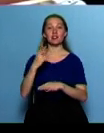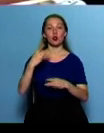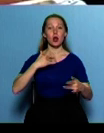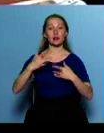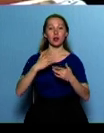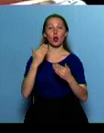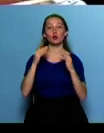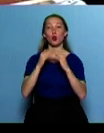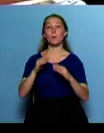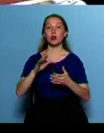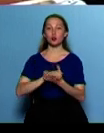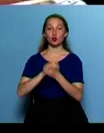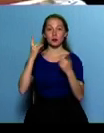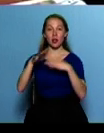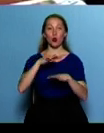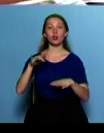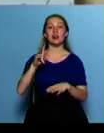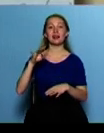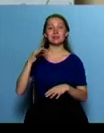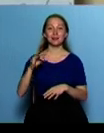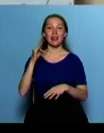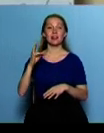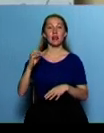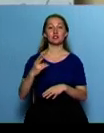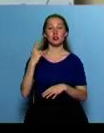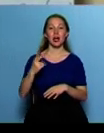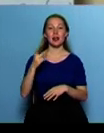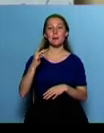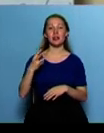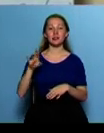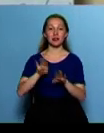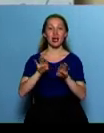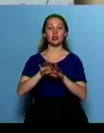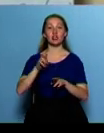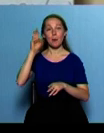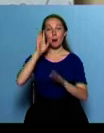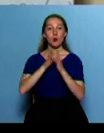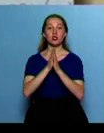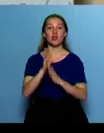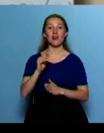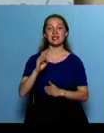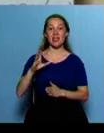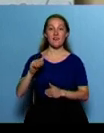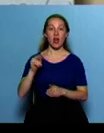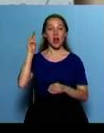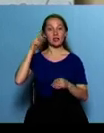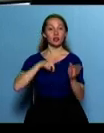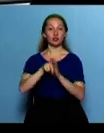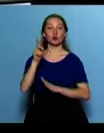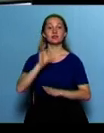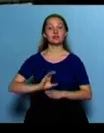дружбы народов, гуманитарном лицее, в УДГУ, в Национальной гимназии, а также в библиотеке имени Флоры Васильева. Занятия начнутся уже с